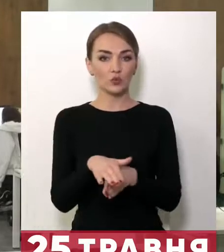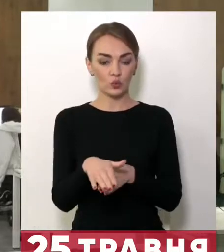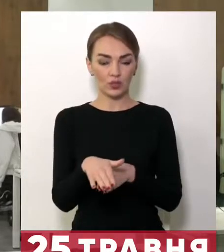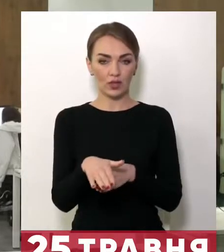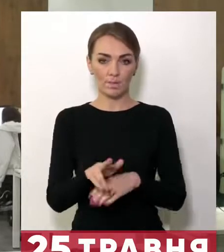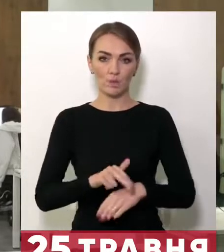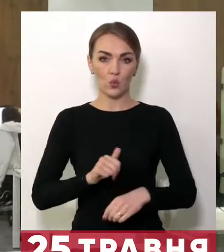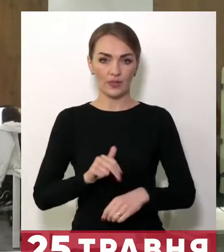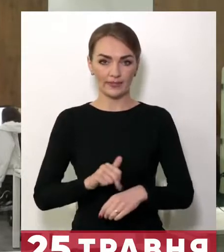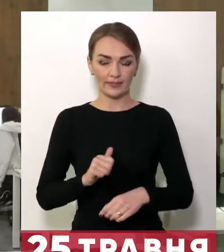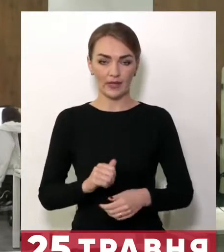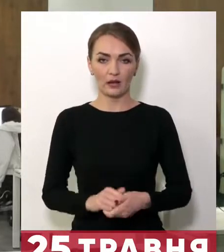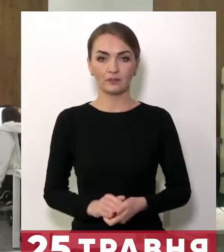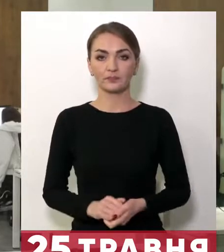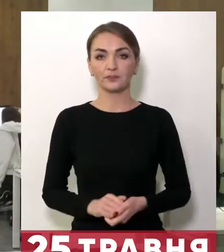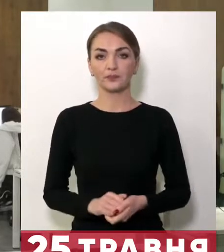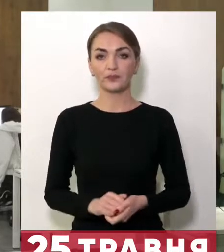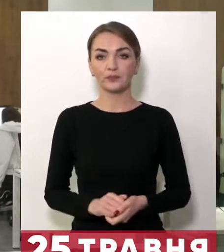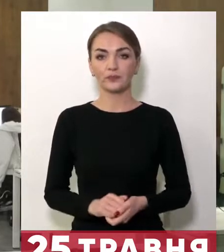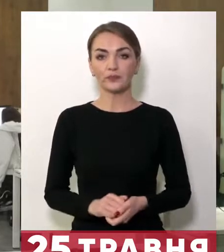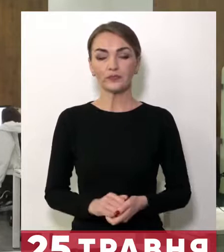здійснює поліція.